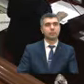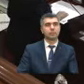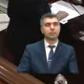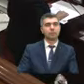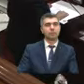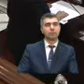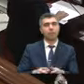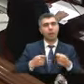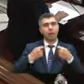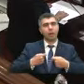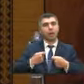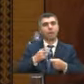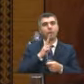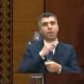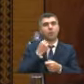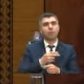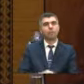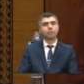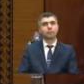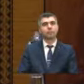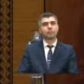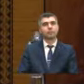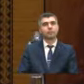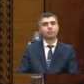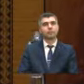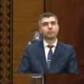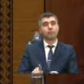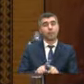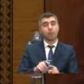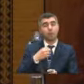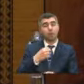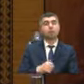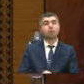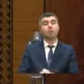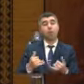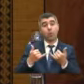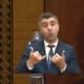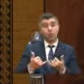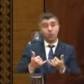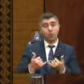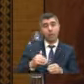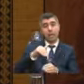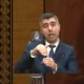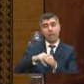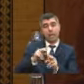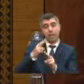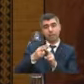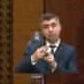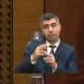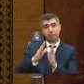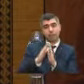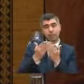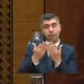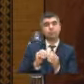السيد رئيس الحكومة المحترم، تتوجه إليكم اليوم المجموعة النيابية للتقدم